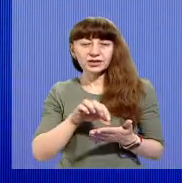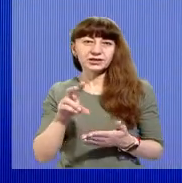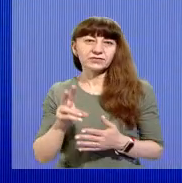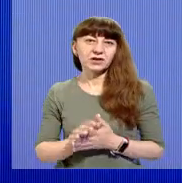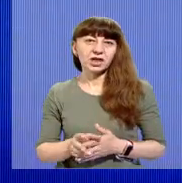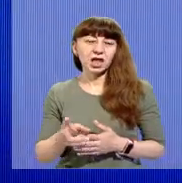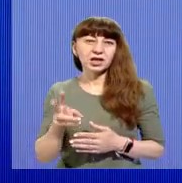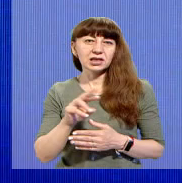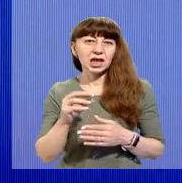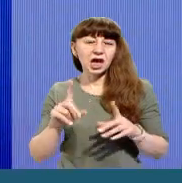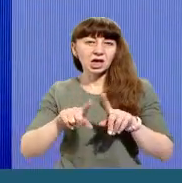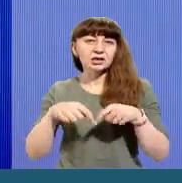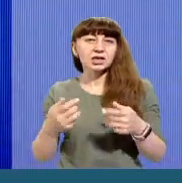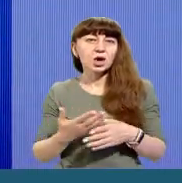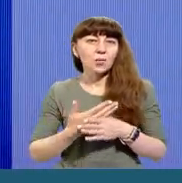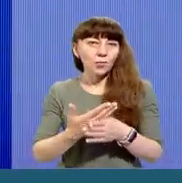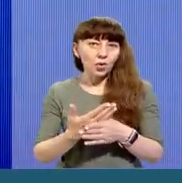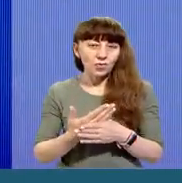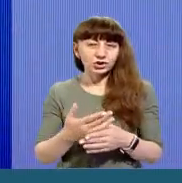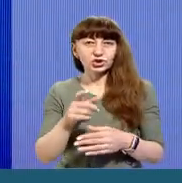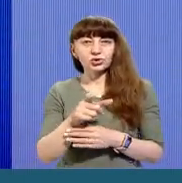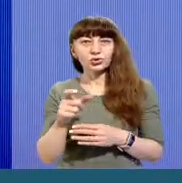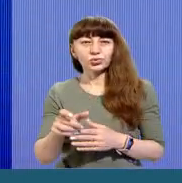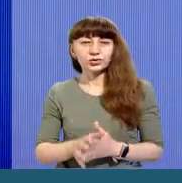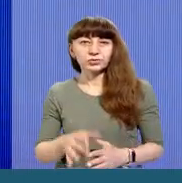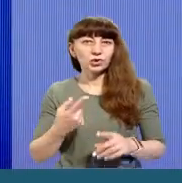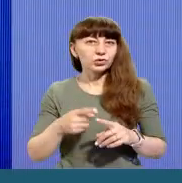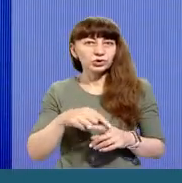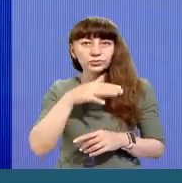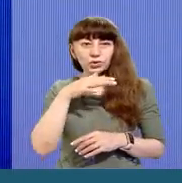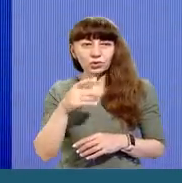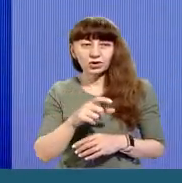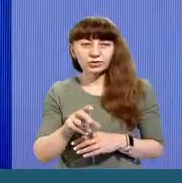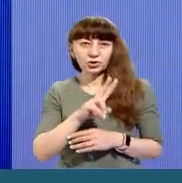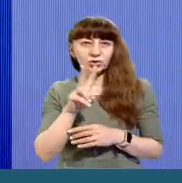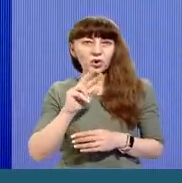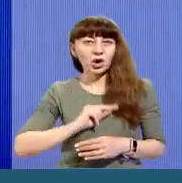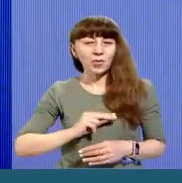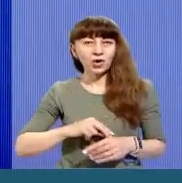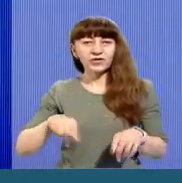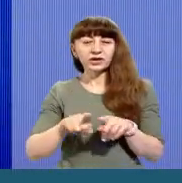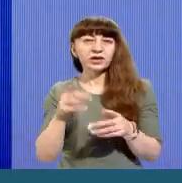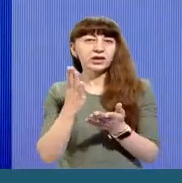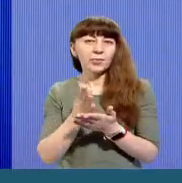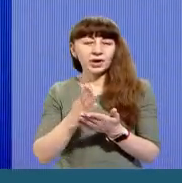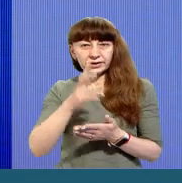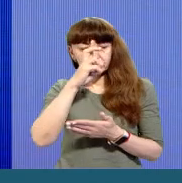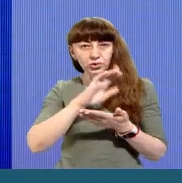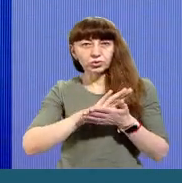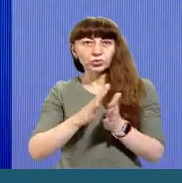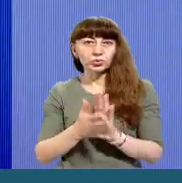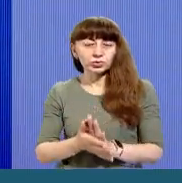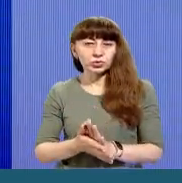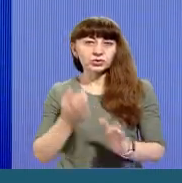саны көп. Одан бөлек мемлекеттік қызметтер, спорт, медицина секілді керекті негізгі салада жұмыс жасаған жандарда жеткілікті. Барлығына